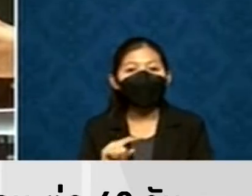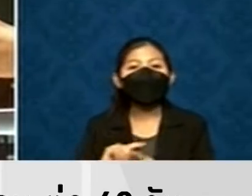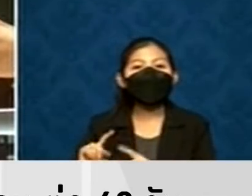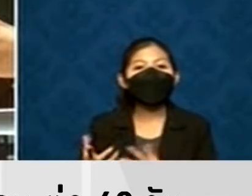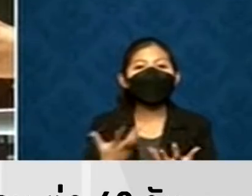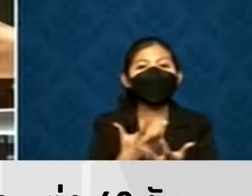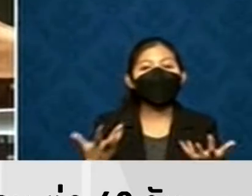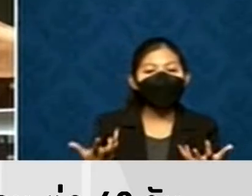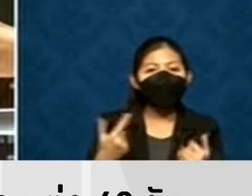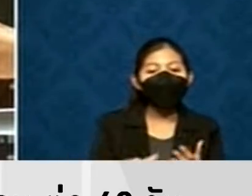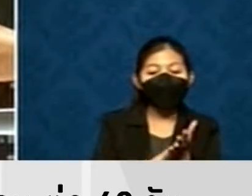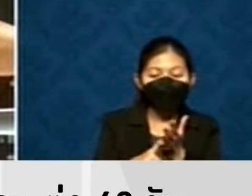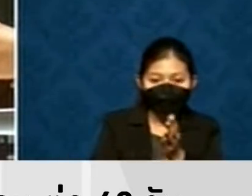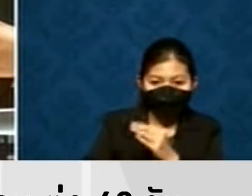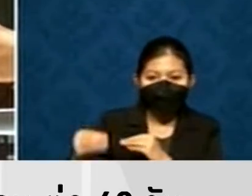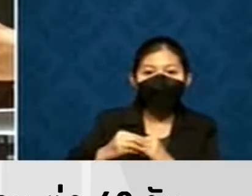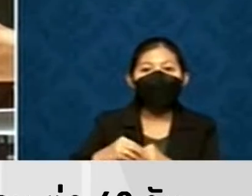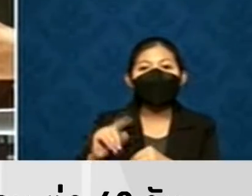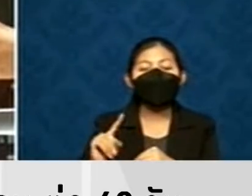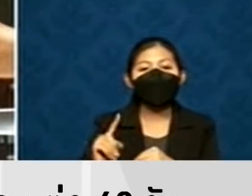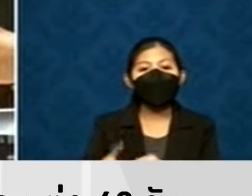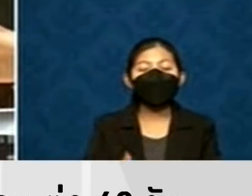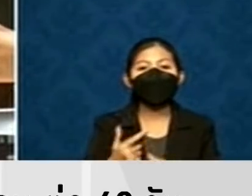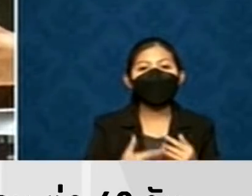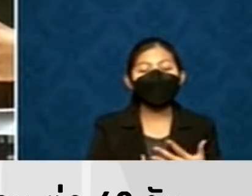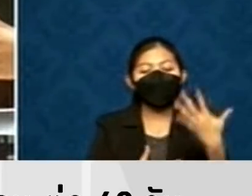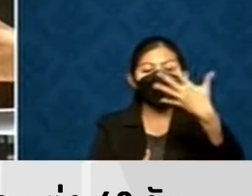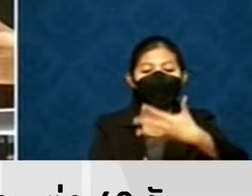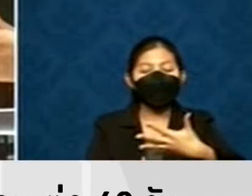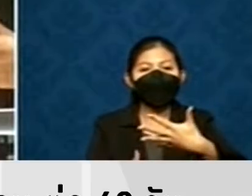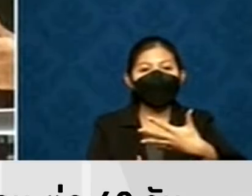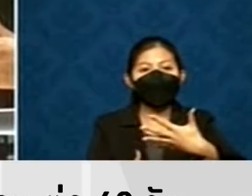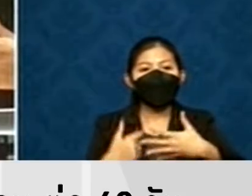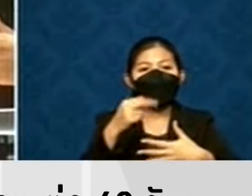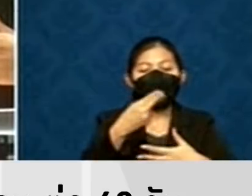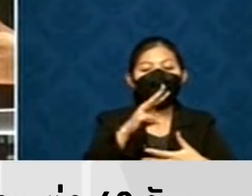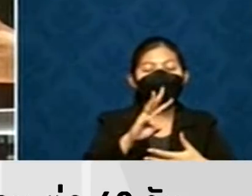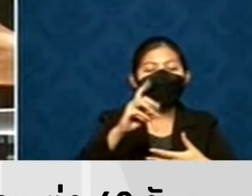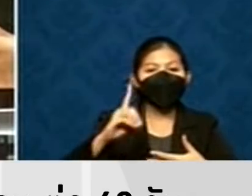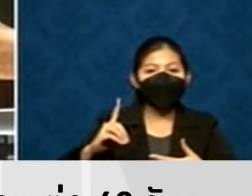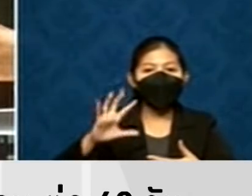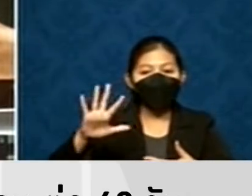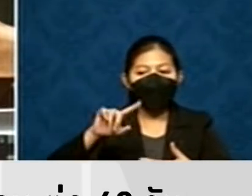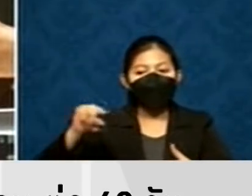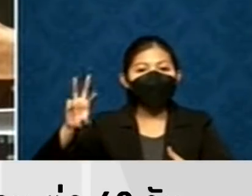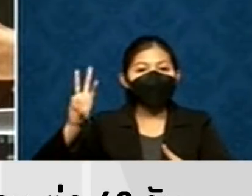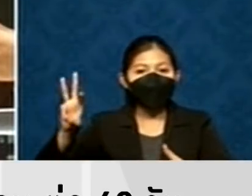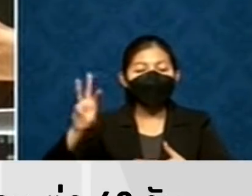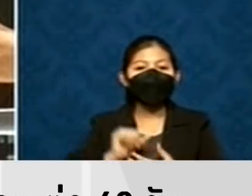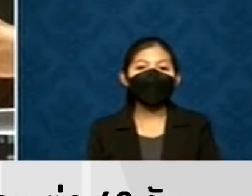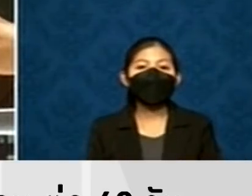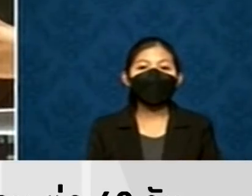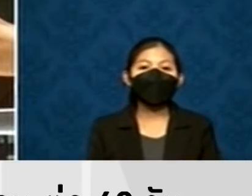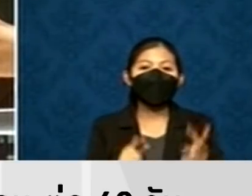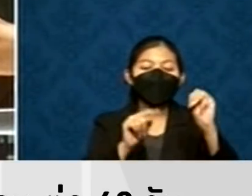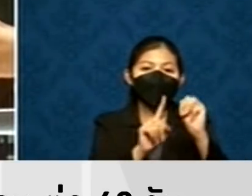าว์เป็นบุตรบุญธรรมร่วมกันได้อันนี้เป็นประเด็นที่เป็นเนื้อหาซึ่ง ใช่ใช่คือมันเนื้อหาสาระสำคัญในคุณพิธาเข